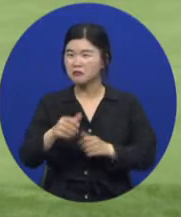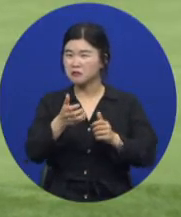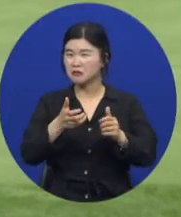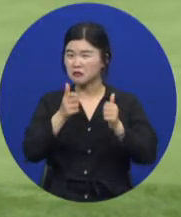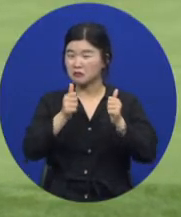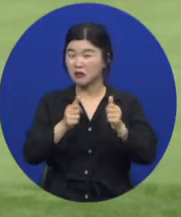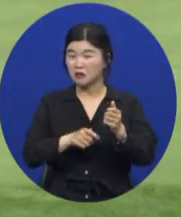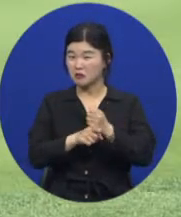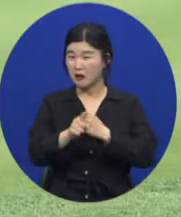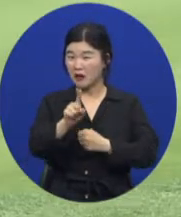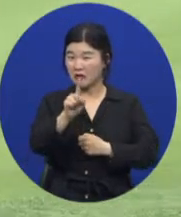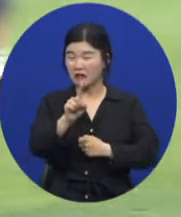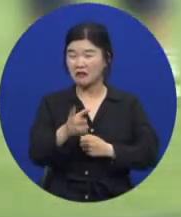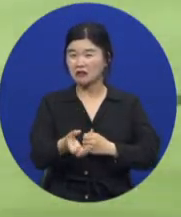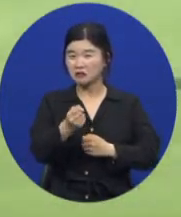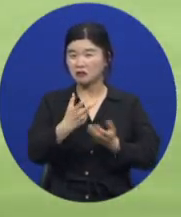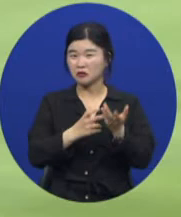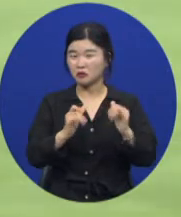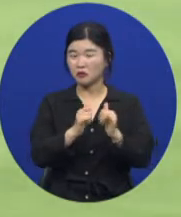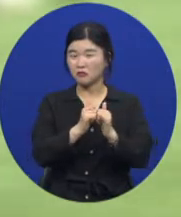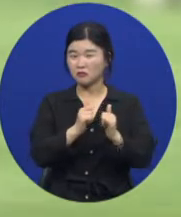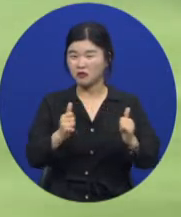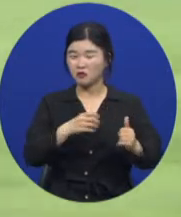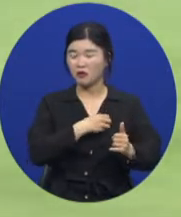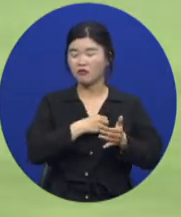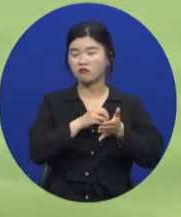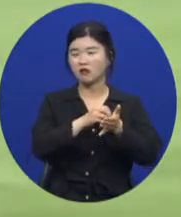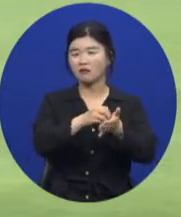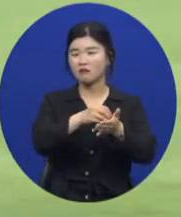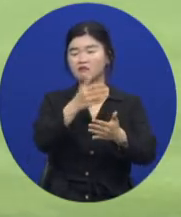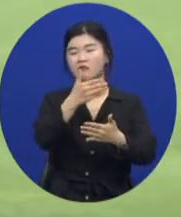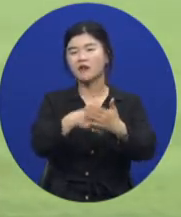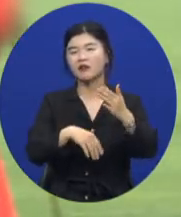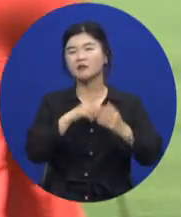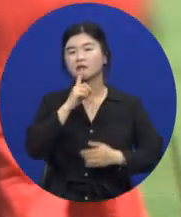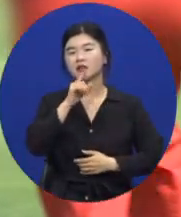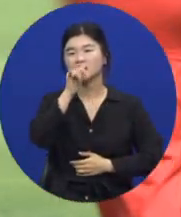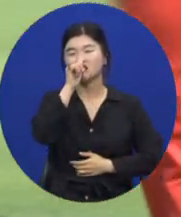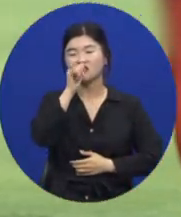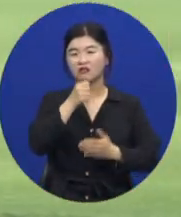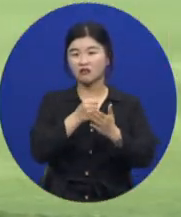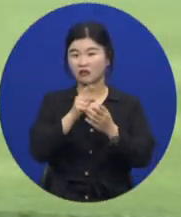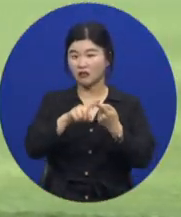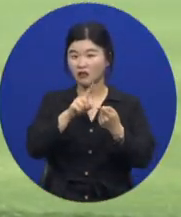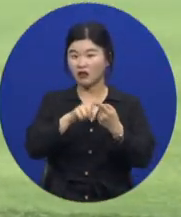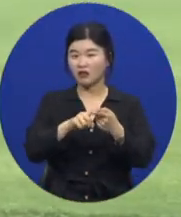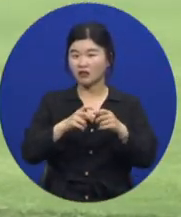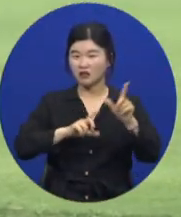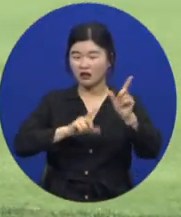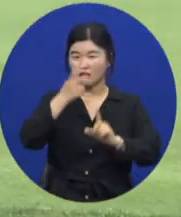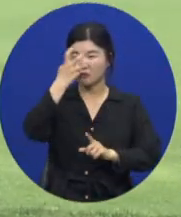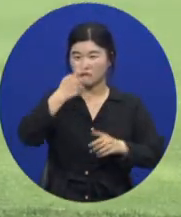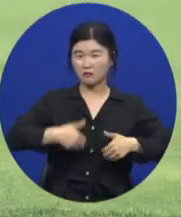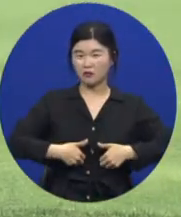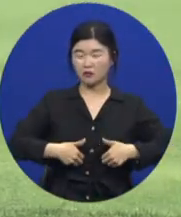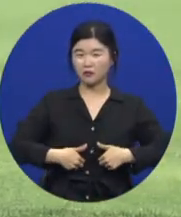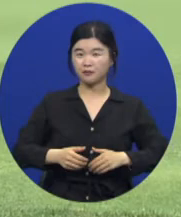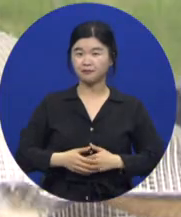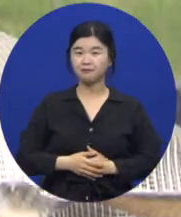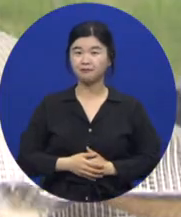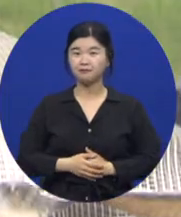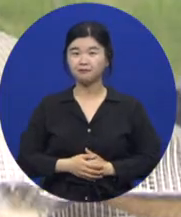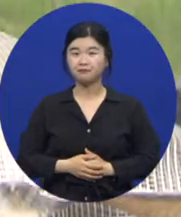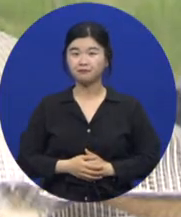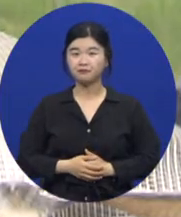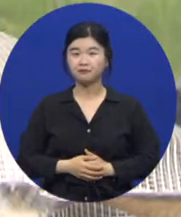이유로 제주도민을 회원가입에 배제시킨 다른 불만이 나오고 있어 이에 대한 실제 조사가 필요해 보입니다 mbc